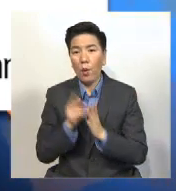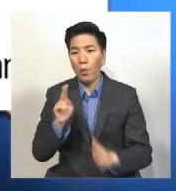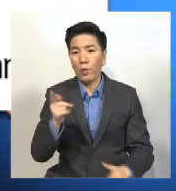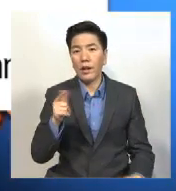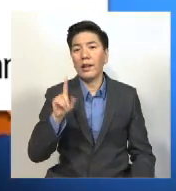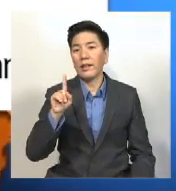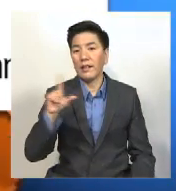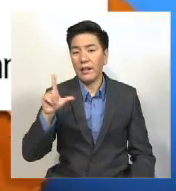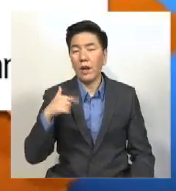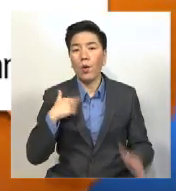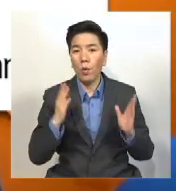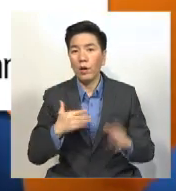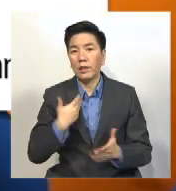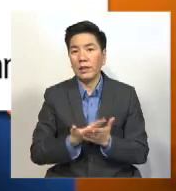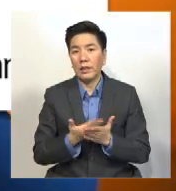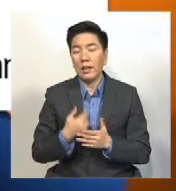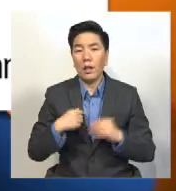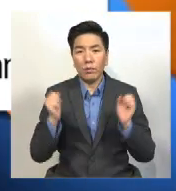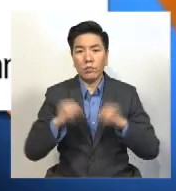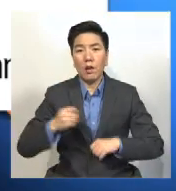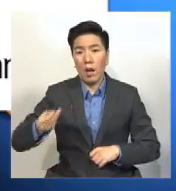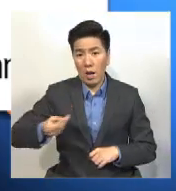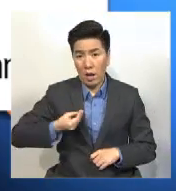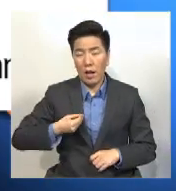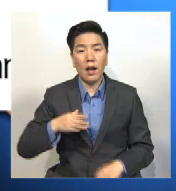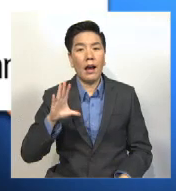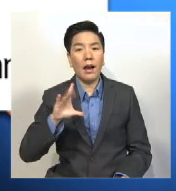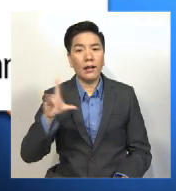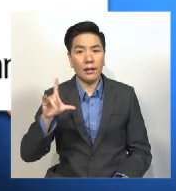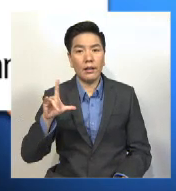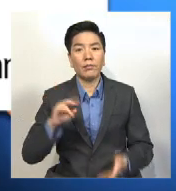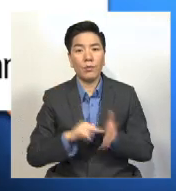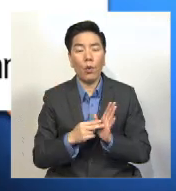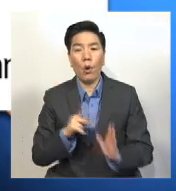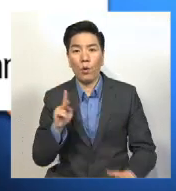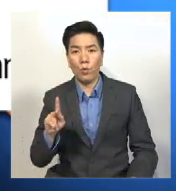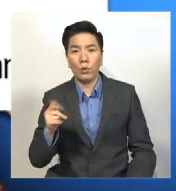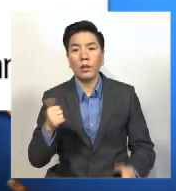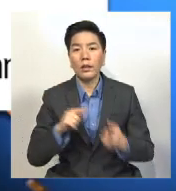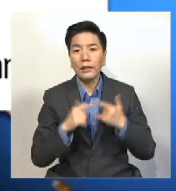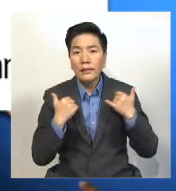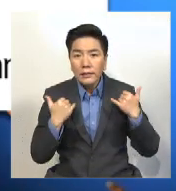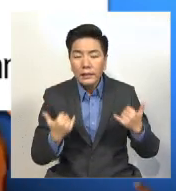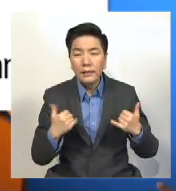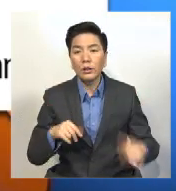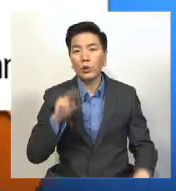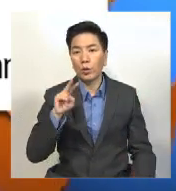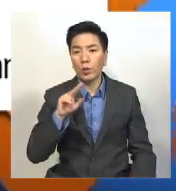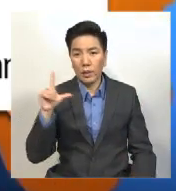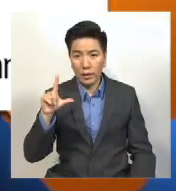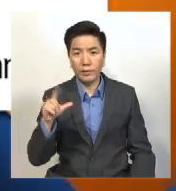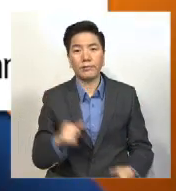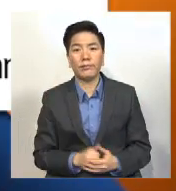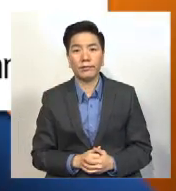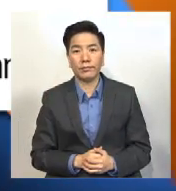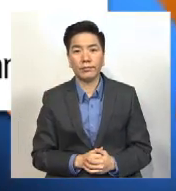าทและสำหรับลูกหนี้ที่มีวงเงินอนุมัติมากกว่า5ล้านบาทให้กู้ได้สูงสุดไม่เกิน2ล้านบ